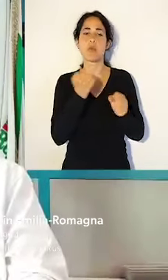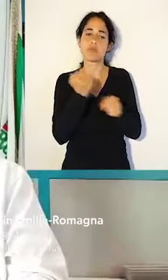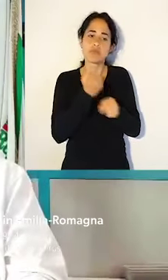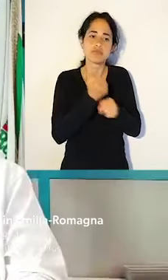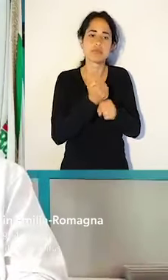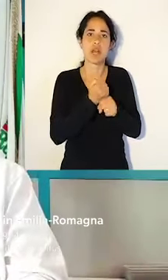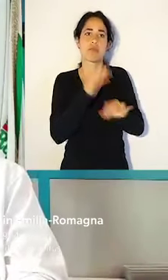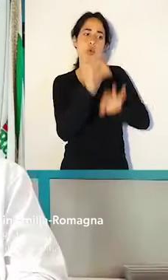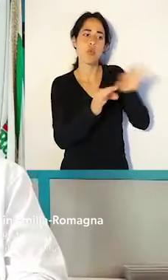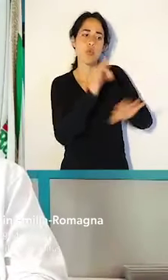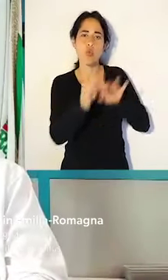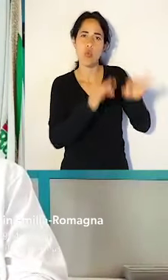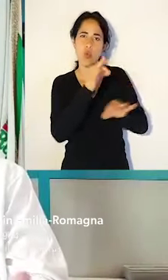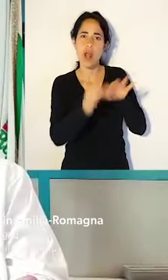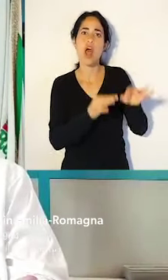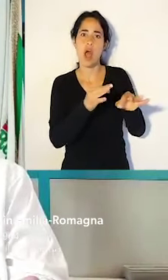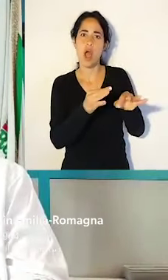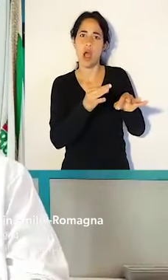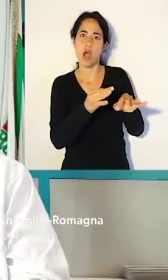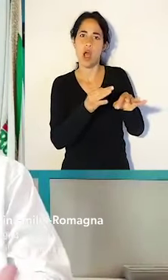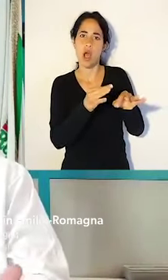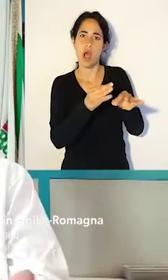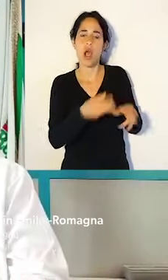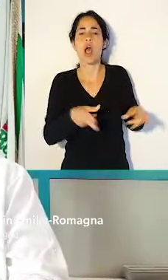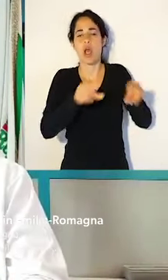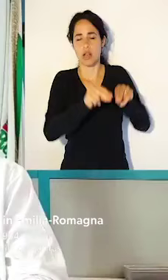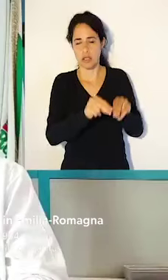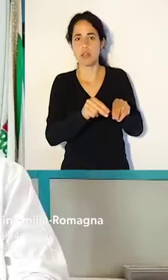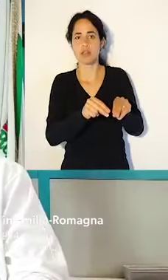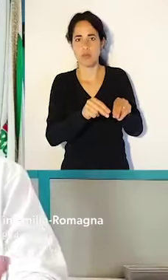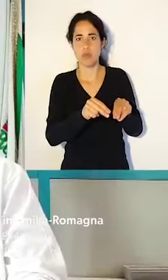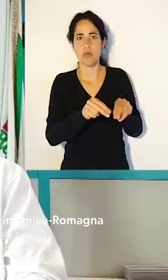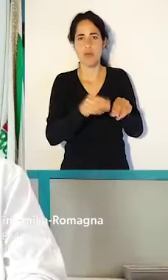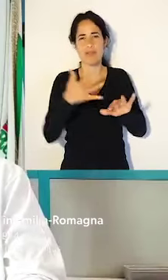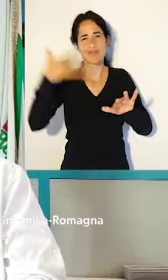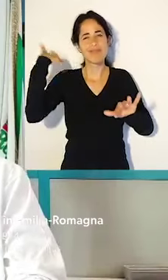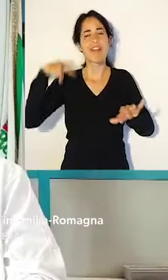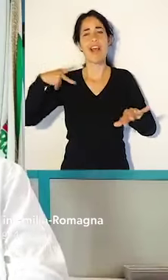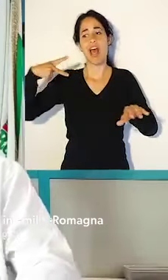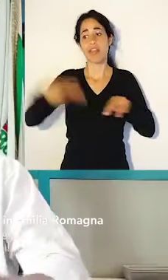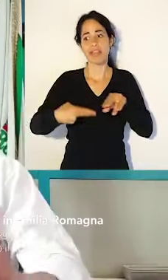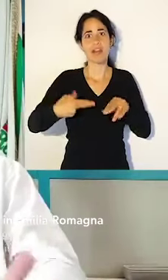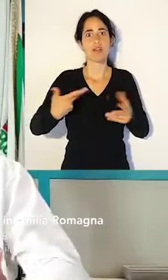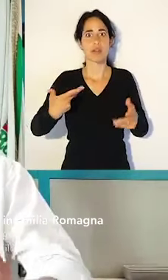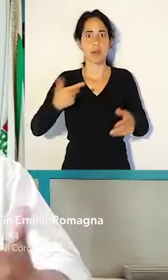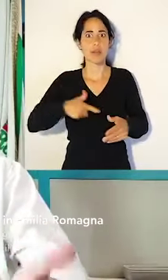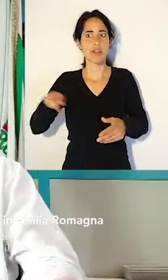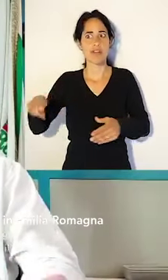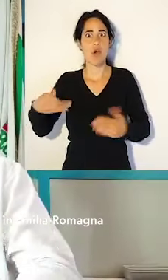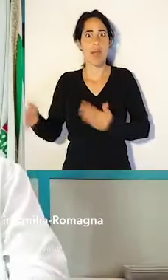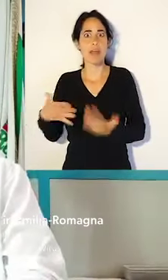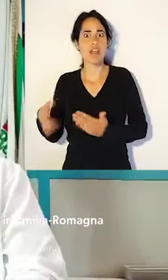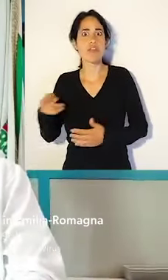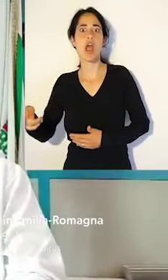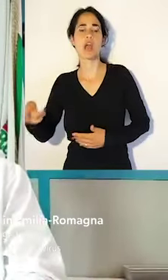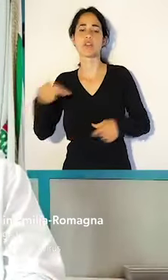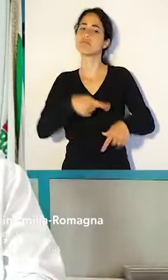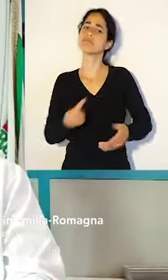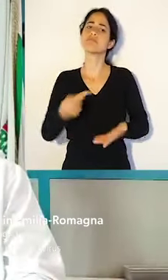avevamo interrotto durante i mesi dell'epidemia, dell'acutezza massima dell'epidemia, che oggi però